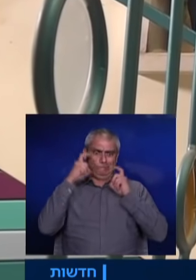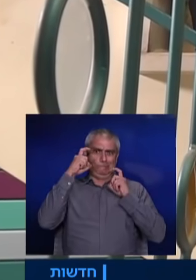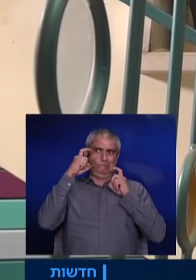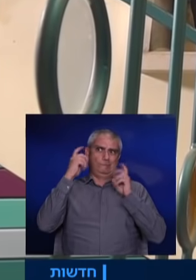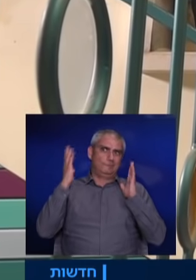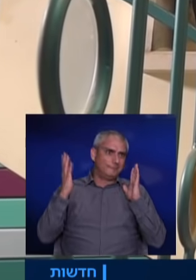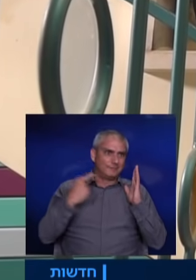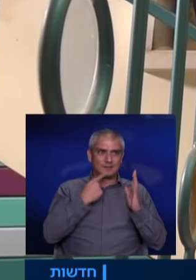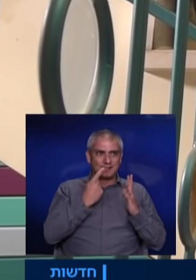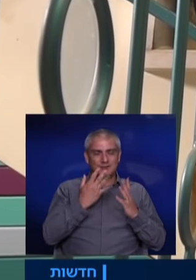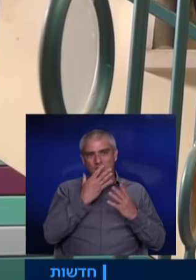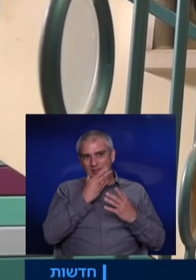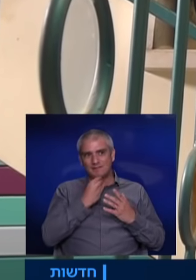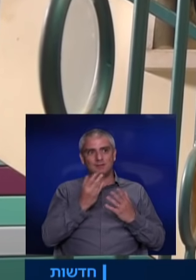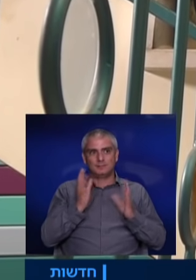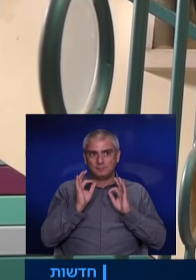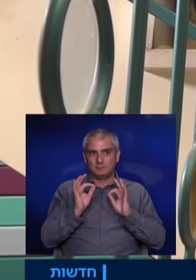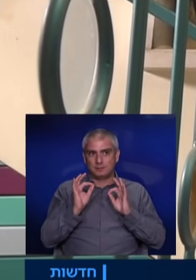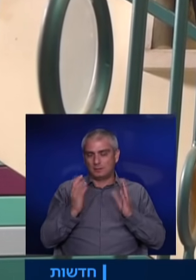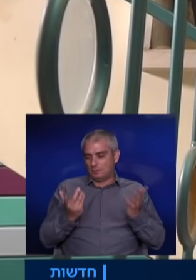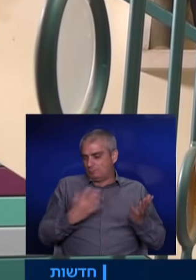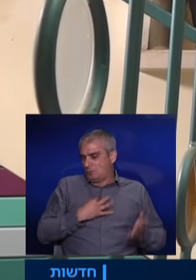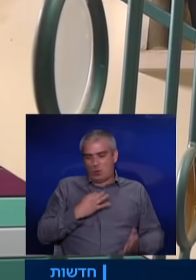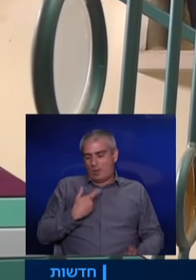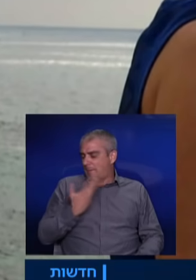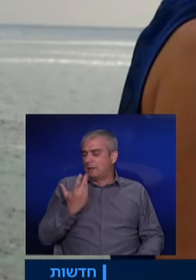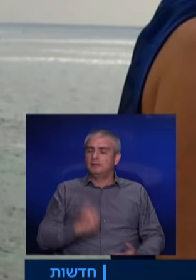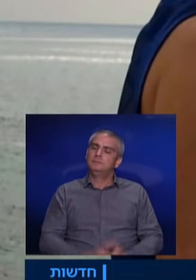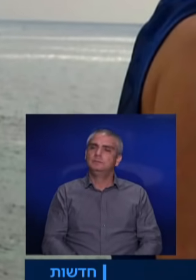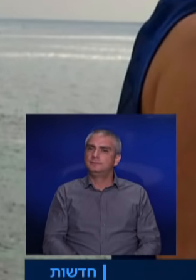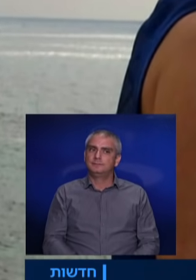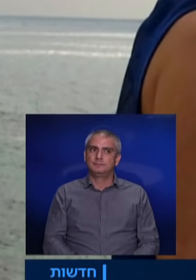נתנסח... בסדר. לא אכפתי.